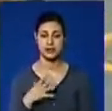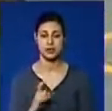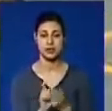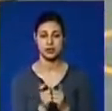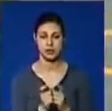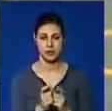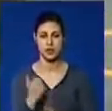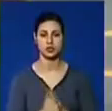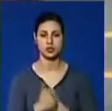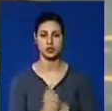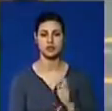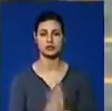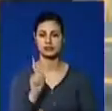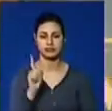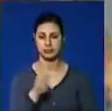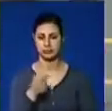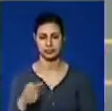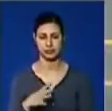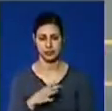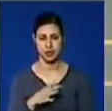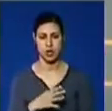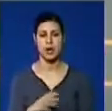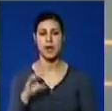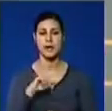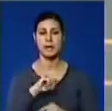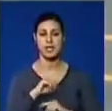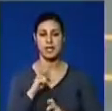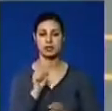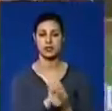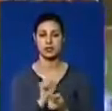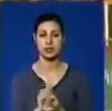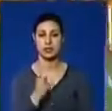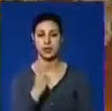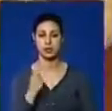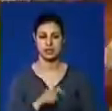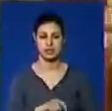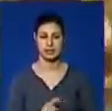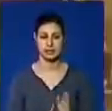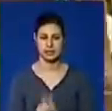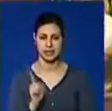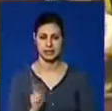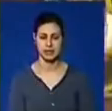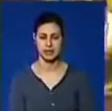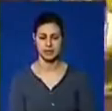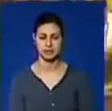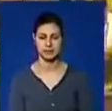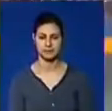მოჭიდავე ტურნირს საწყის ეტაპზე გამოეთიშა. ფინალური ბლოკის შეხვედრები თბილისის დროით 21 საათზე დაიწყება.